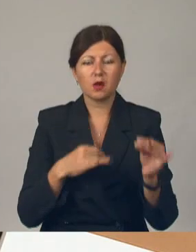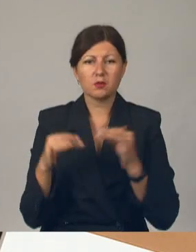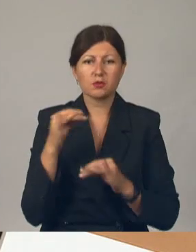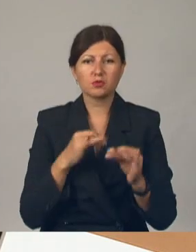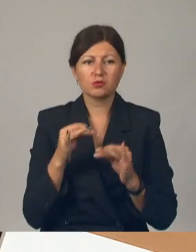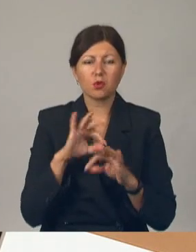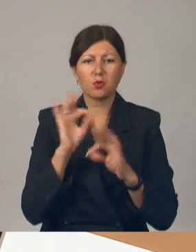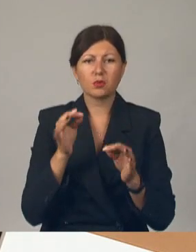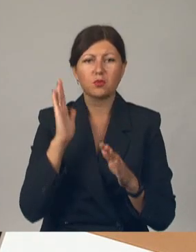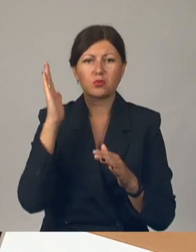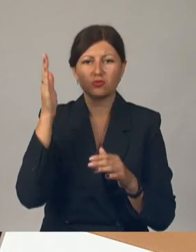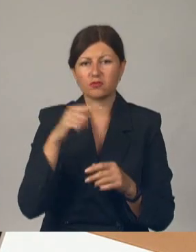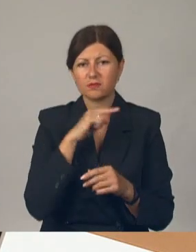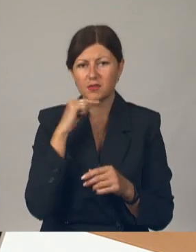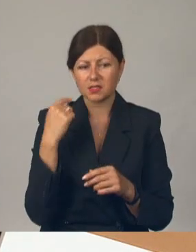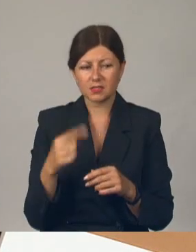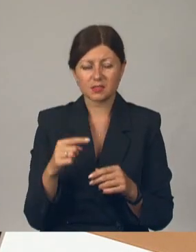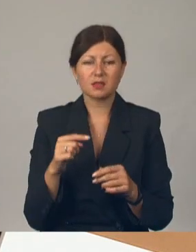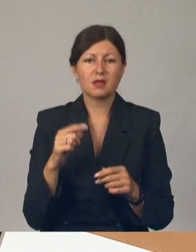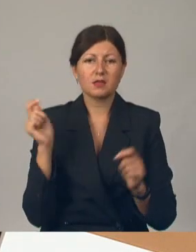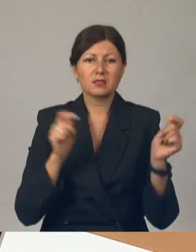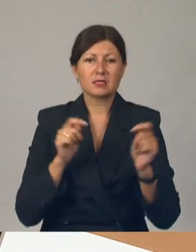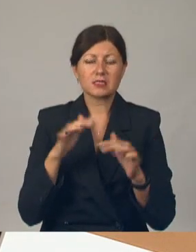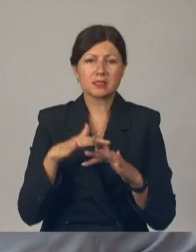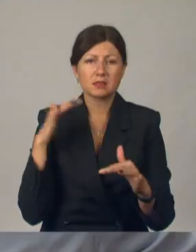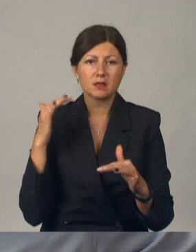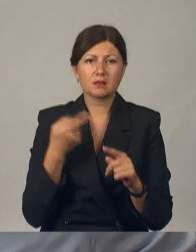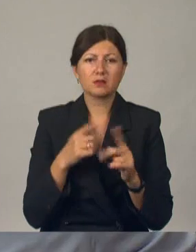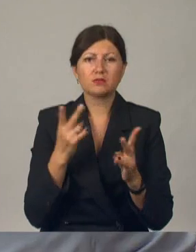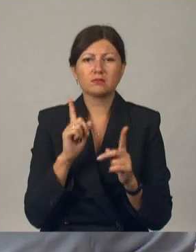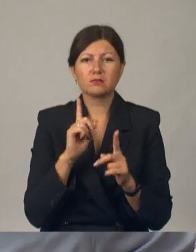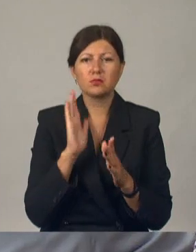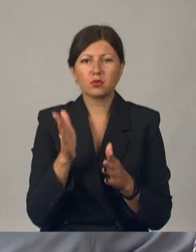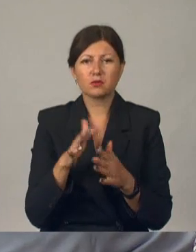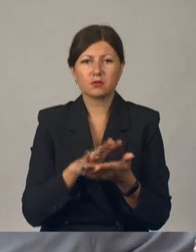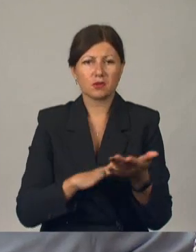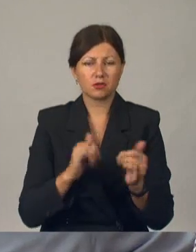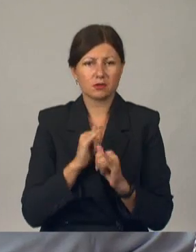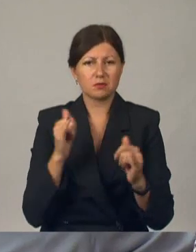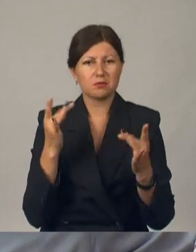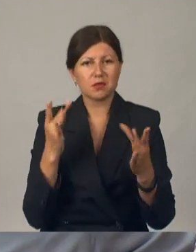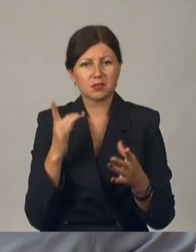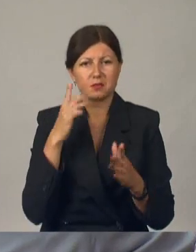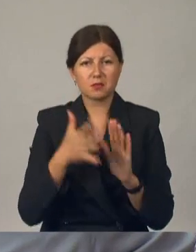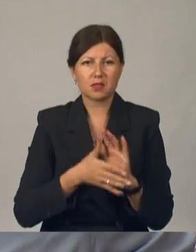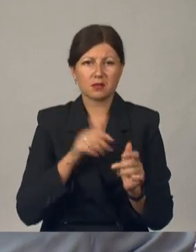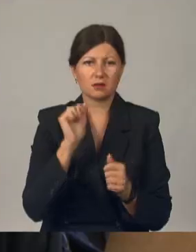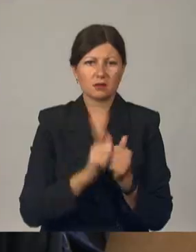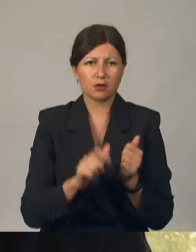образ будущего России. Цель заседания – определить общие векторы развития, которые будут просты и понятны